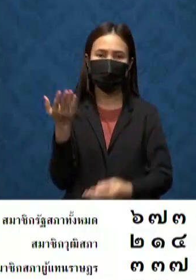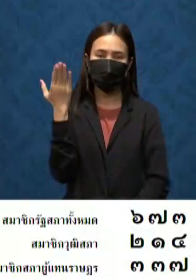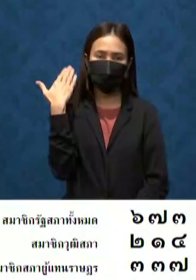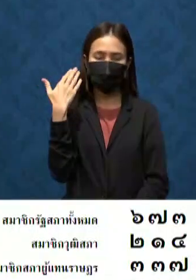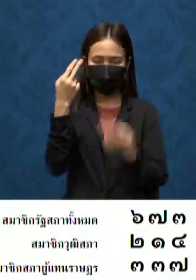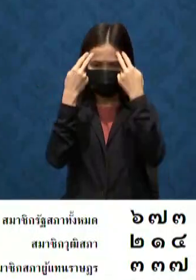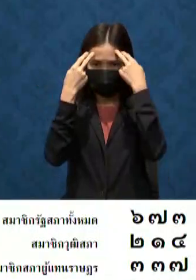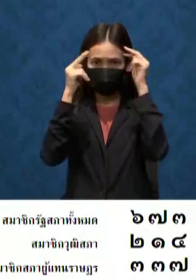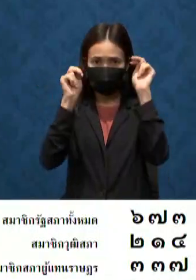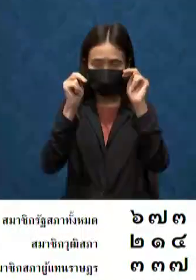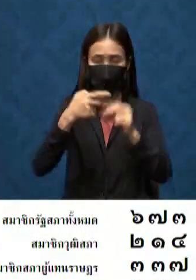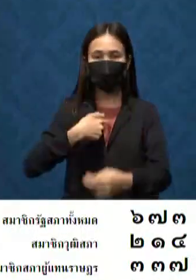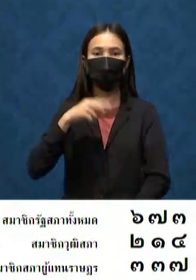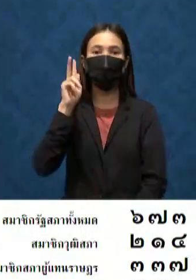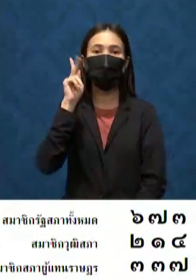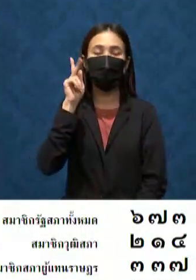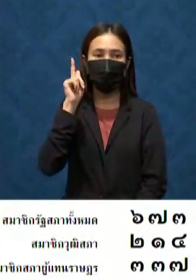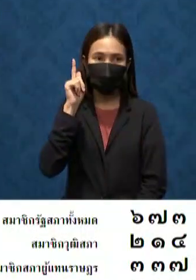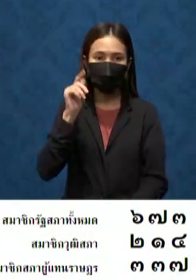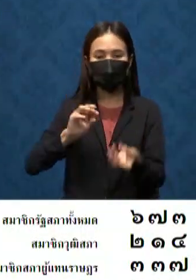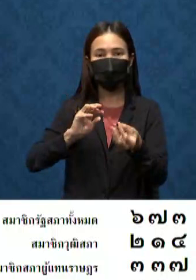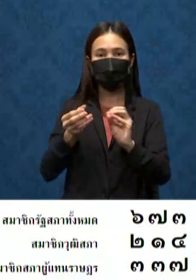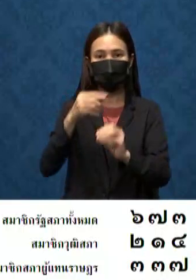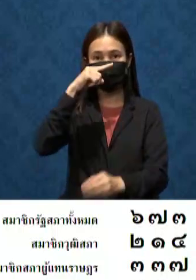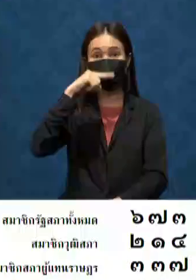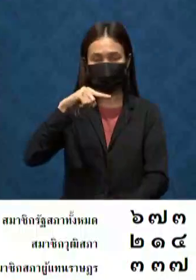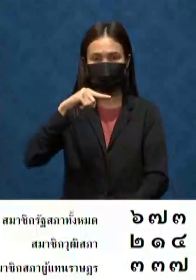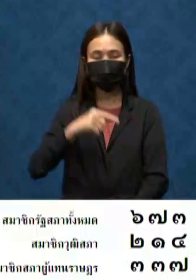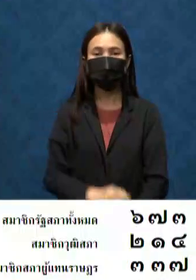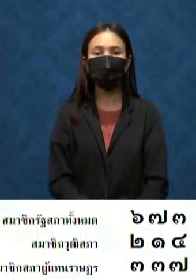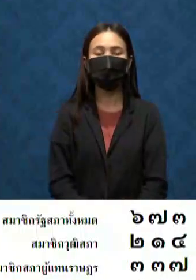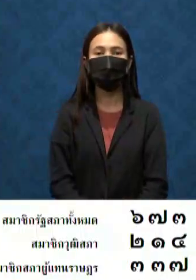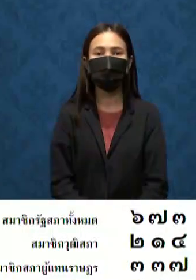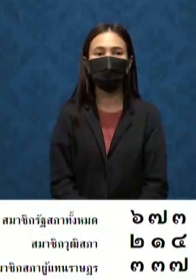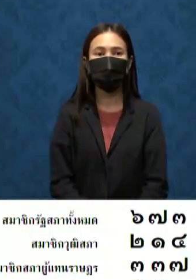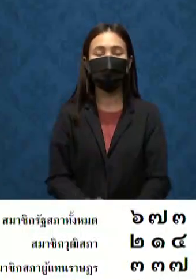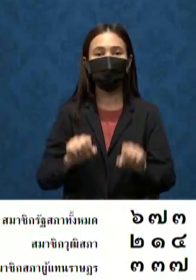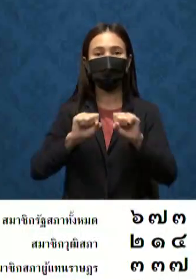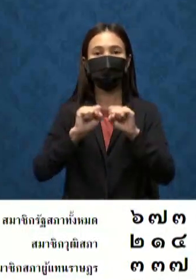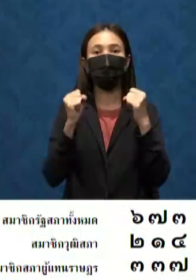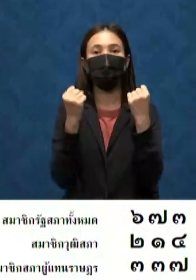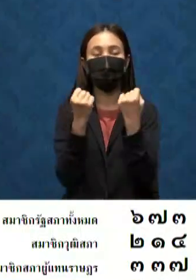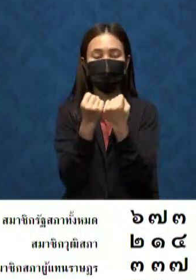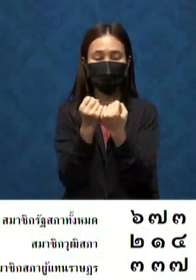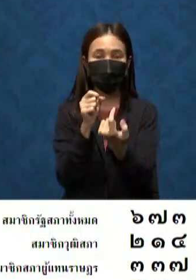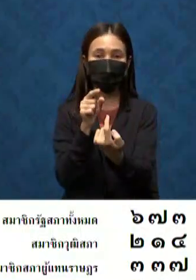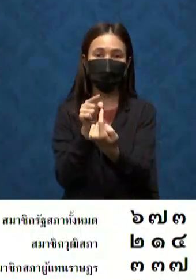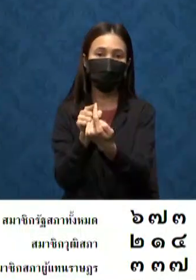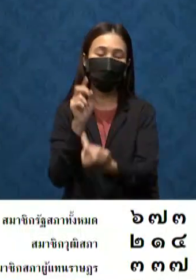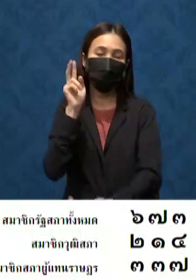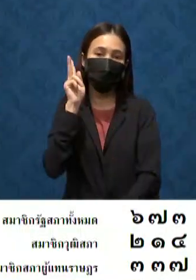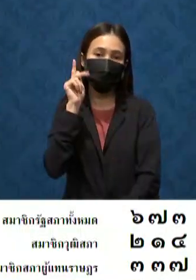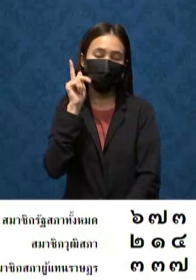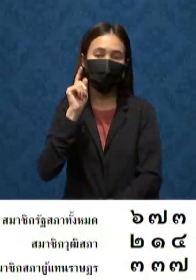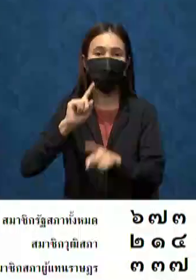นายกสมาคมนักข่าววิทยุโทรทัศน์ไทยและสมาคมด้านสื่อสารมวลชนเป็น